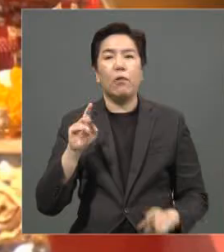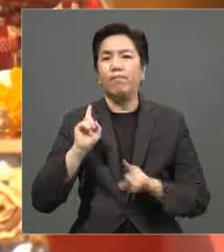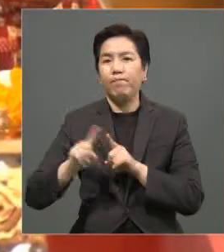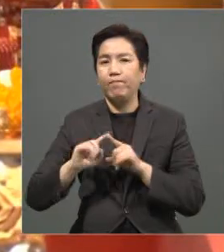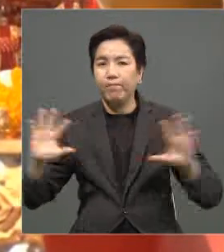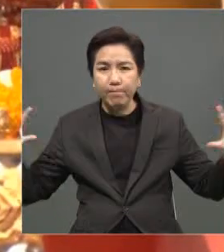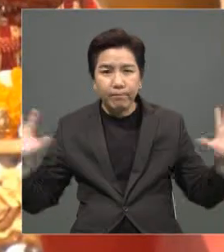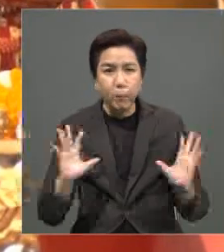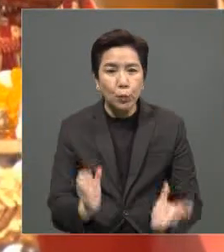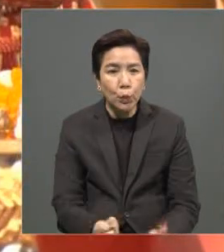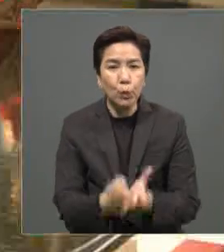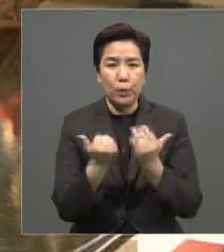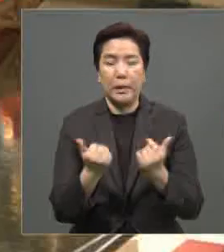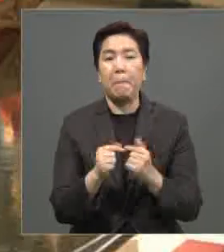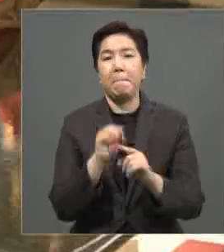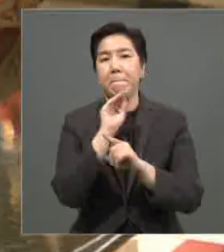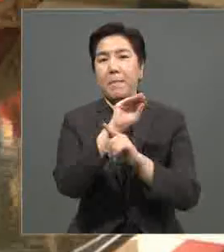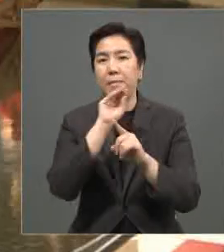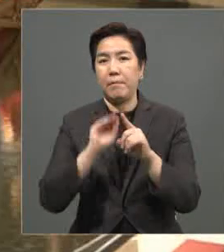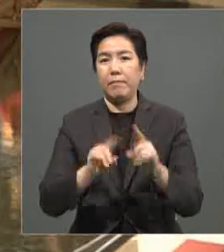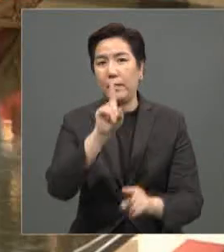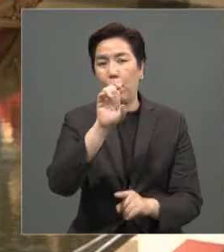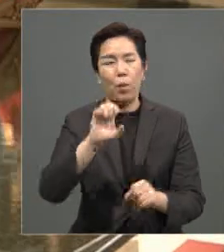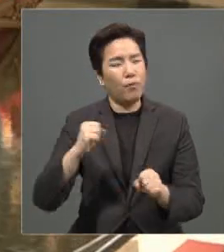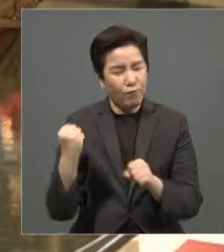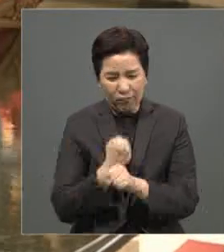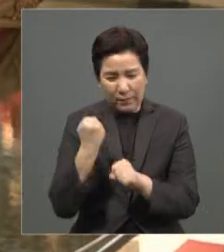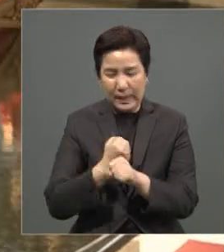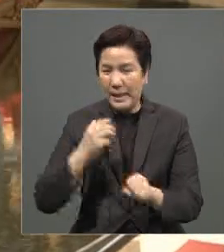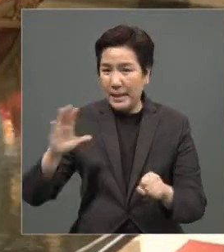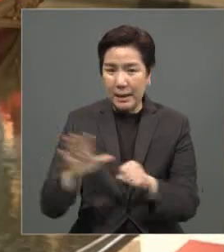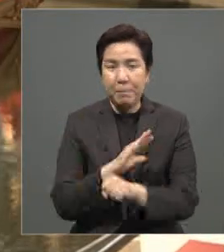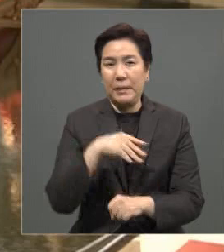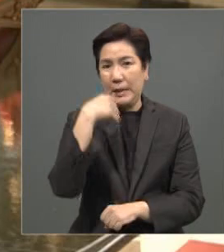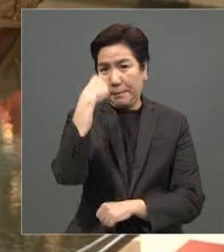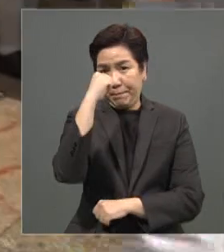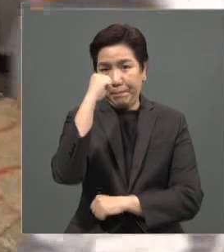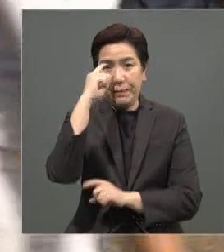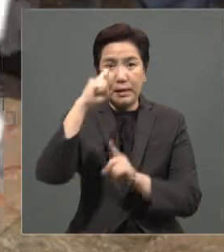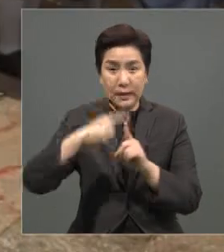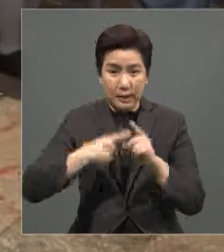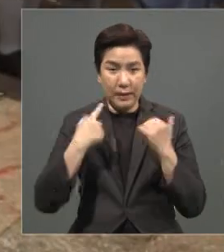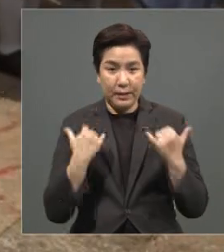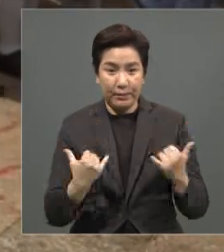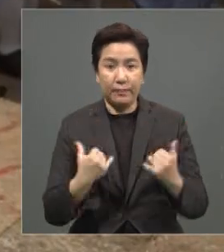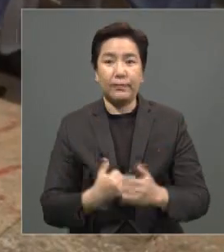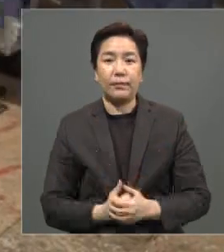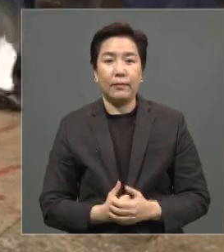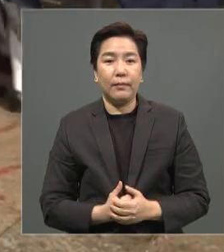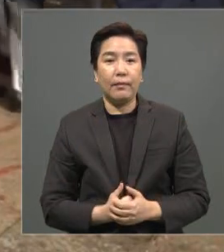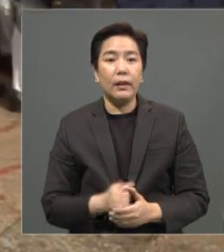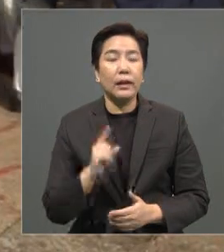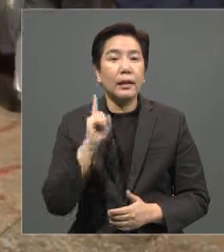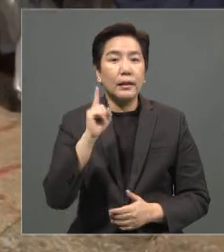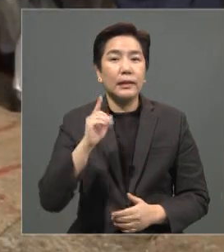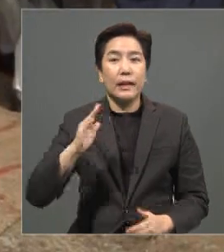างก็ยืนยันความพร้อมว่า 100% แล้วหลังฝึกซ้อมอย่างเข้มข้นมานานกว่า10เดือนหนึ่งในนั้น